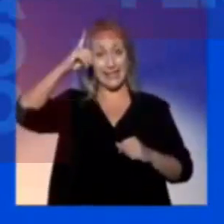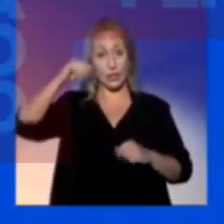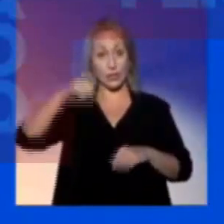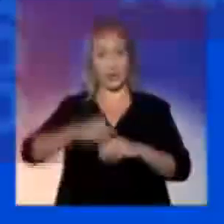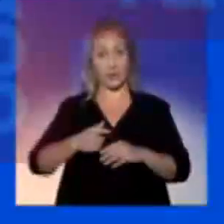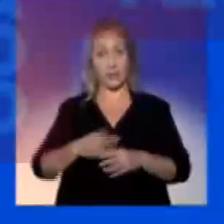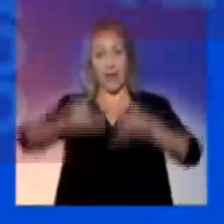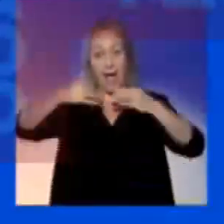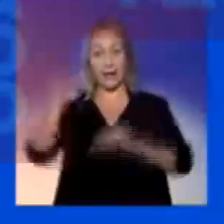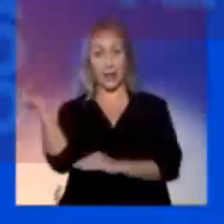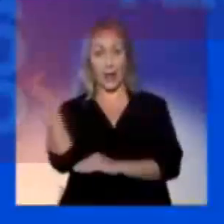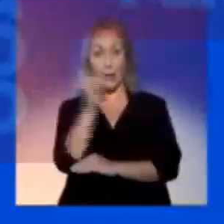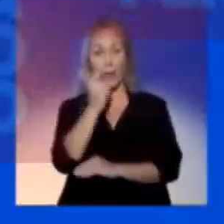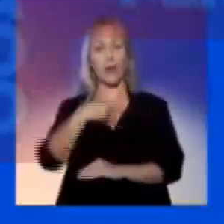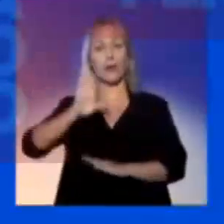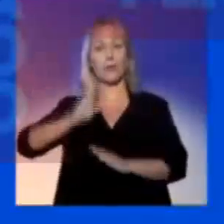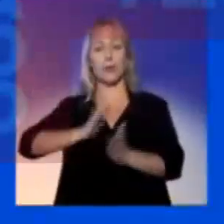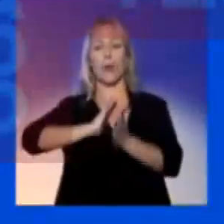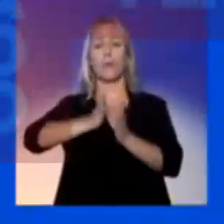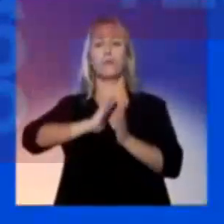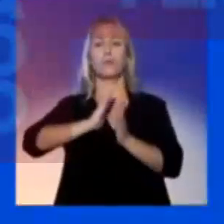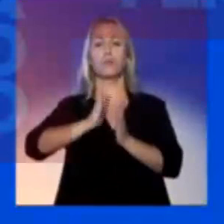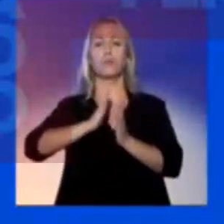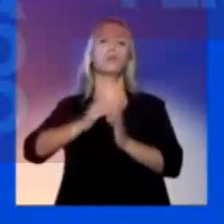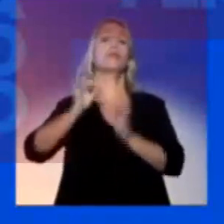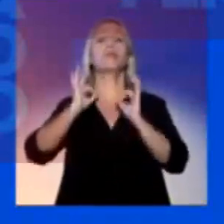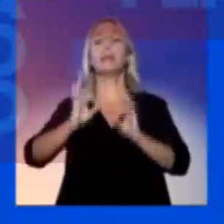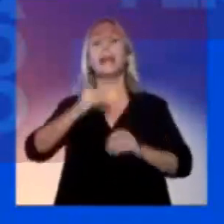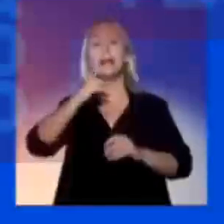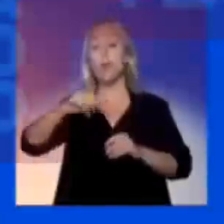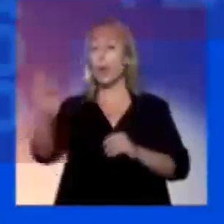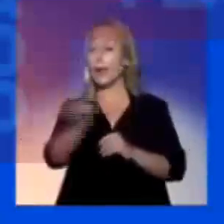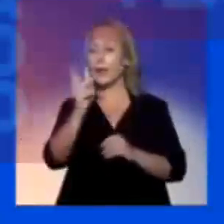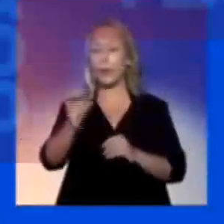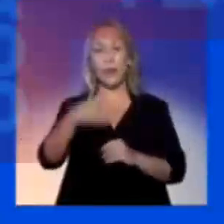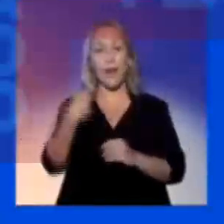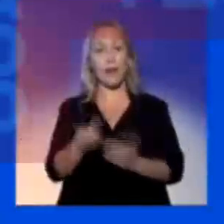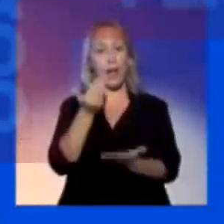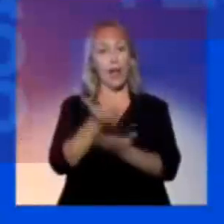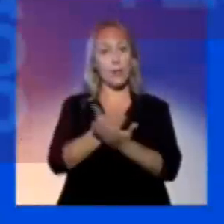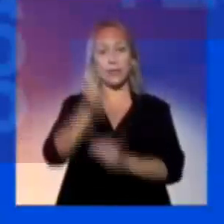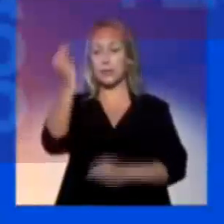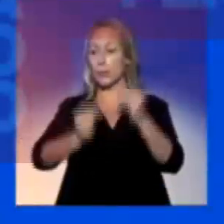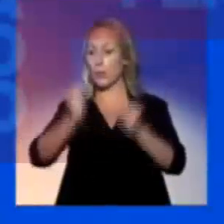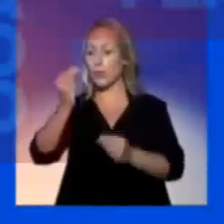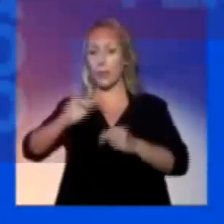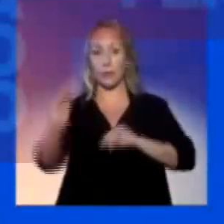φρένο. Το πόδι θα είναι στον γκάζι και θα τρέχουμε γρήγορα, γιατί η κοινωνία έχει απαιτήσεις και τα προβλήματα είναι πολλά και